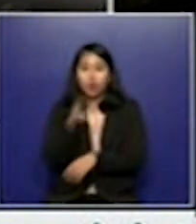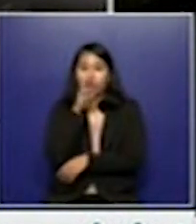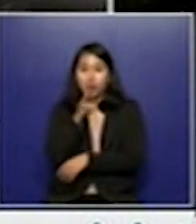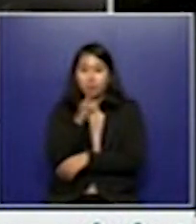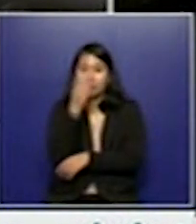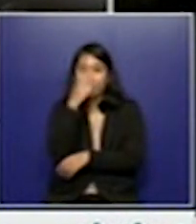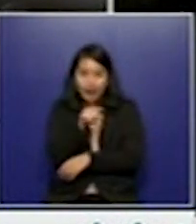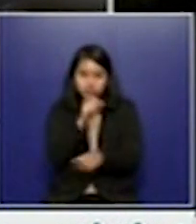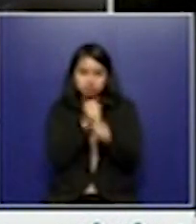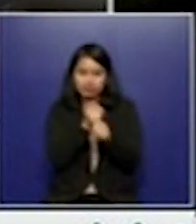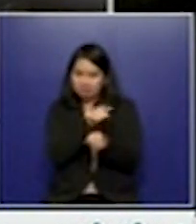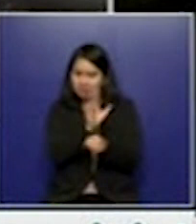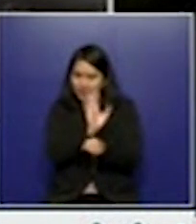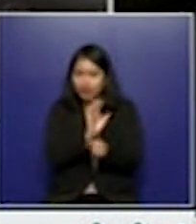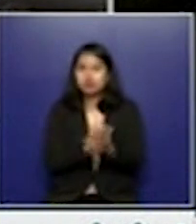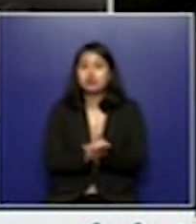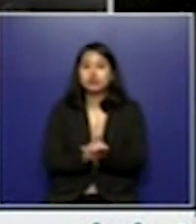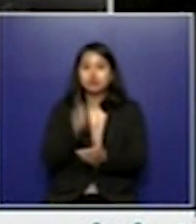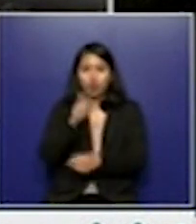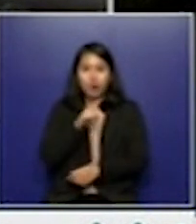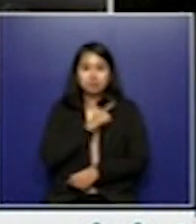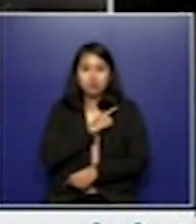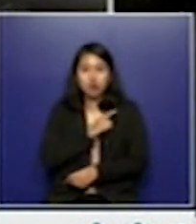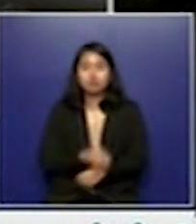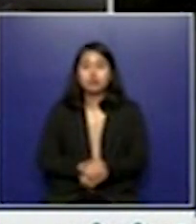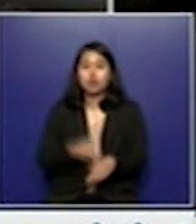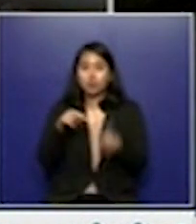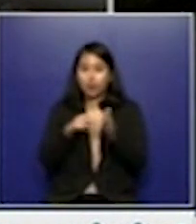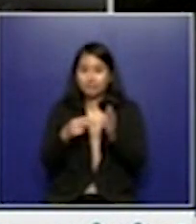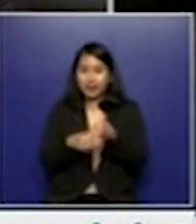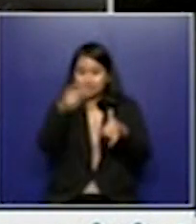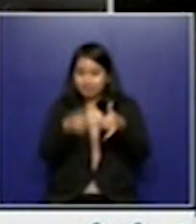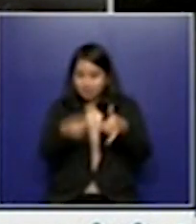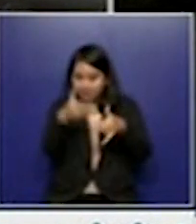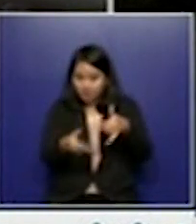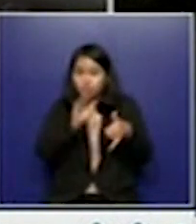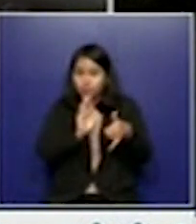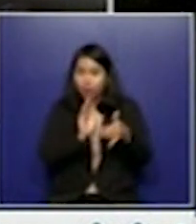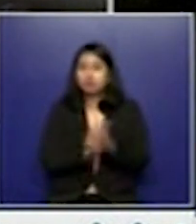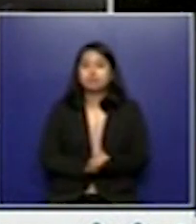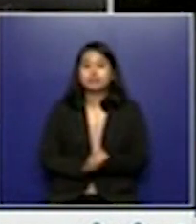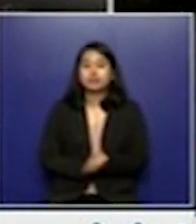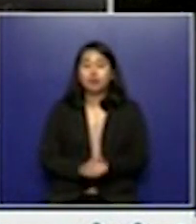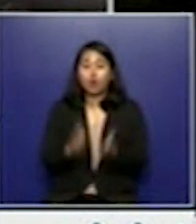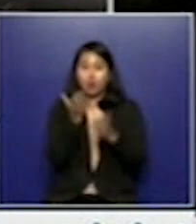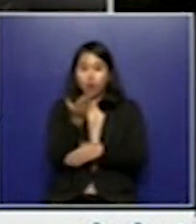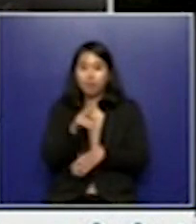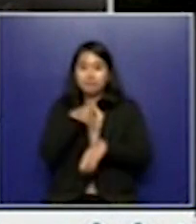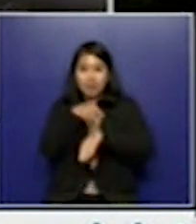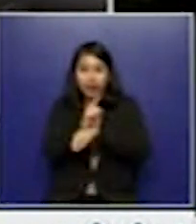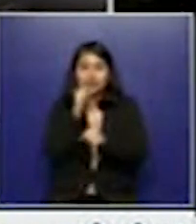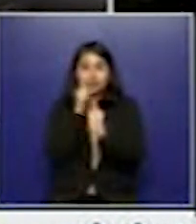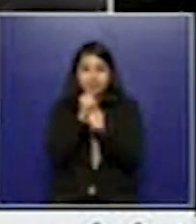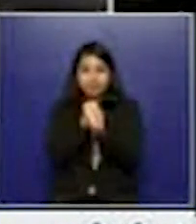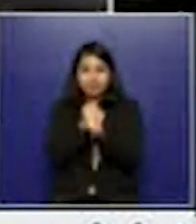แบบนั้นไม่ได้ท่านประธานต้องทำหน้าที่ตรงนี้ครับนี่คือหน้าที่ของประธาน นะครับก็ขอให้ท่านประธานนะครับทำหน้าที่ให้ ขอบคุณ